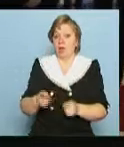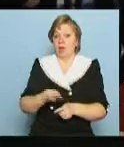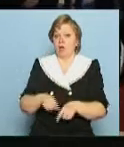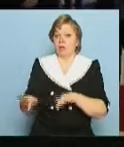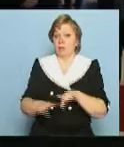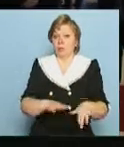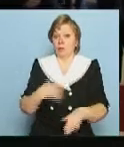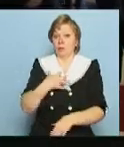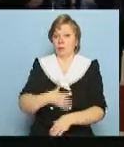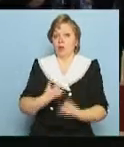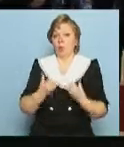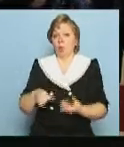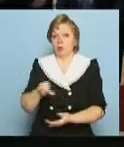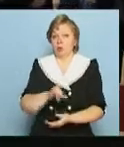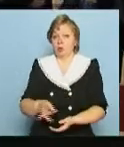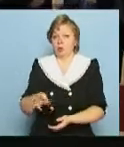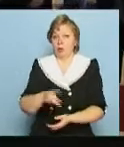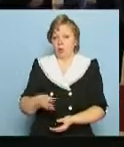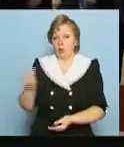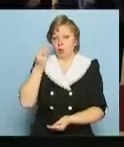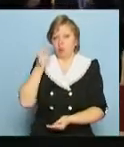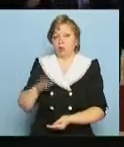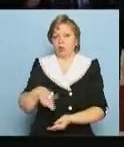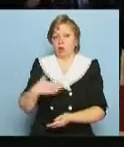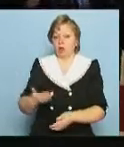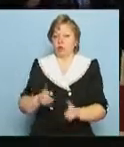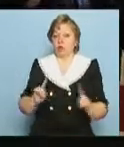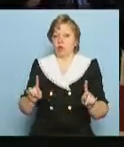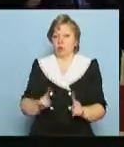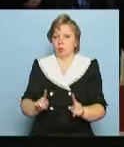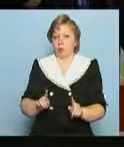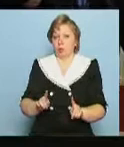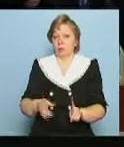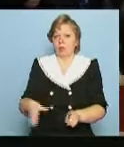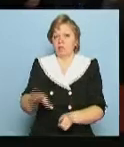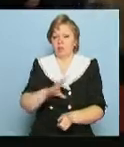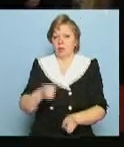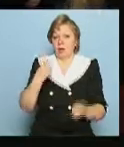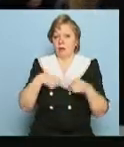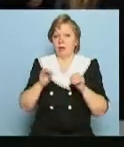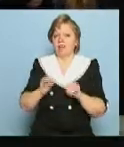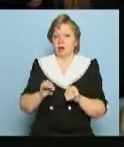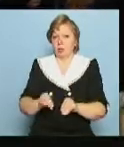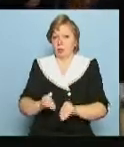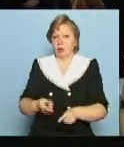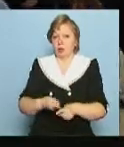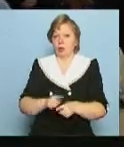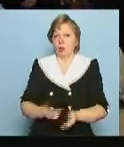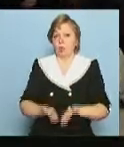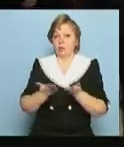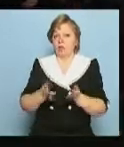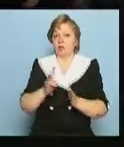для Удмуртской республики с той точки зрения, что все разработки, которые представлены на выставке,